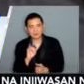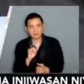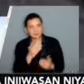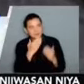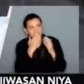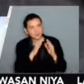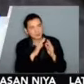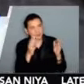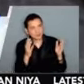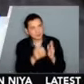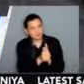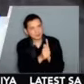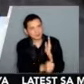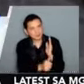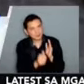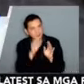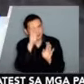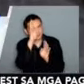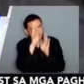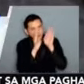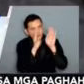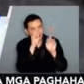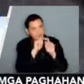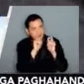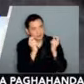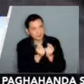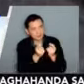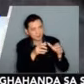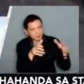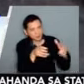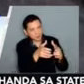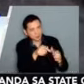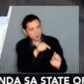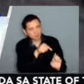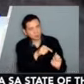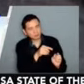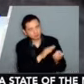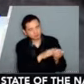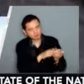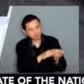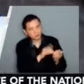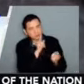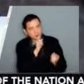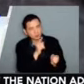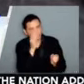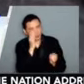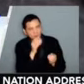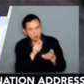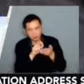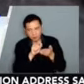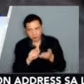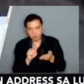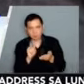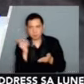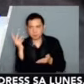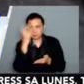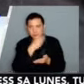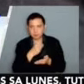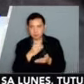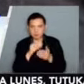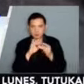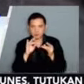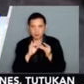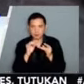creative team na alam naman natin bibigyan kayo ng Napakagandang istorya naabangan